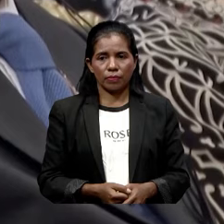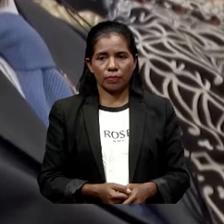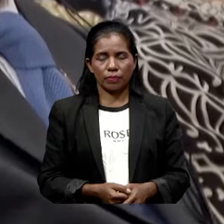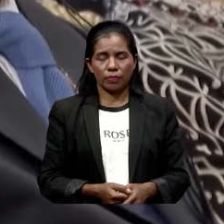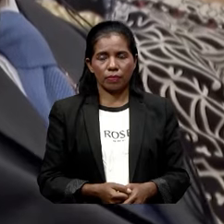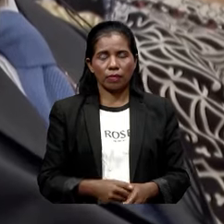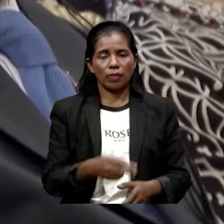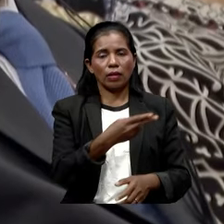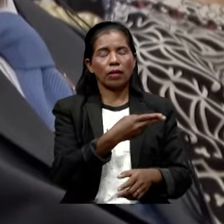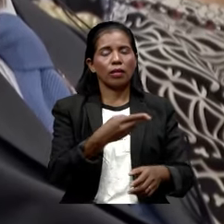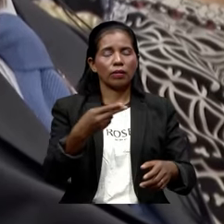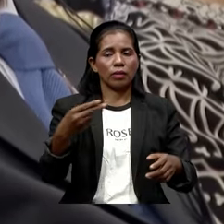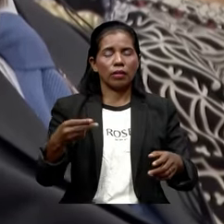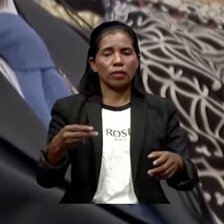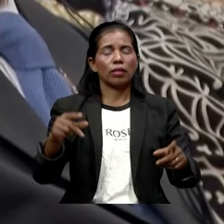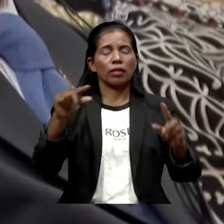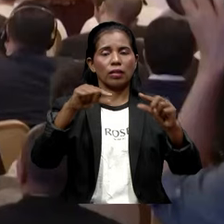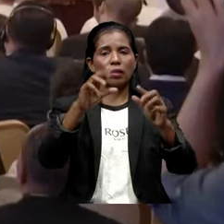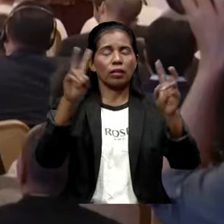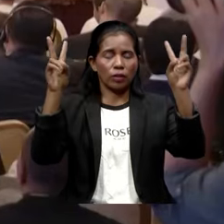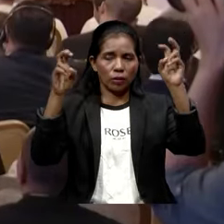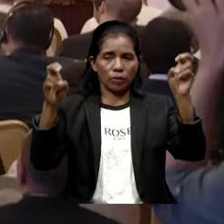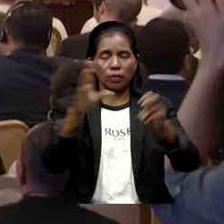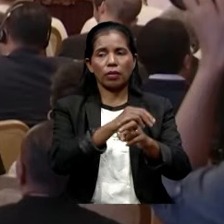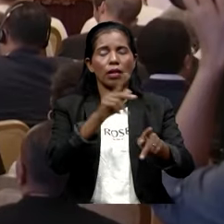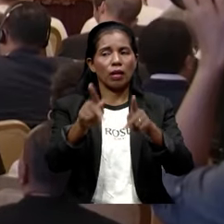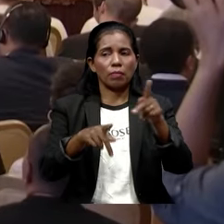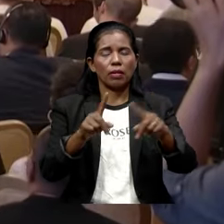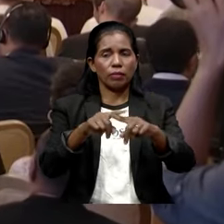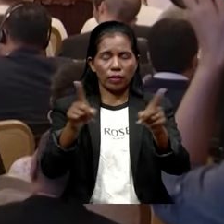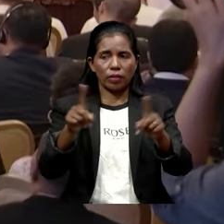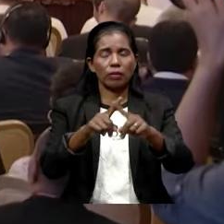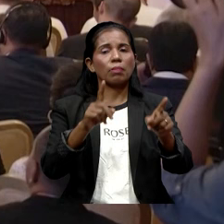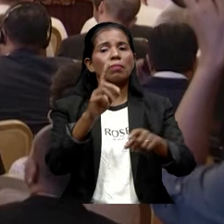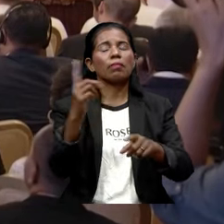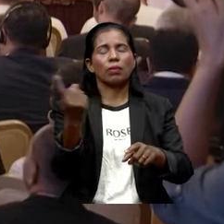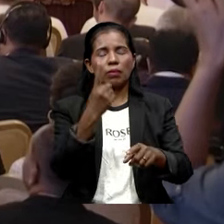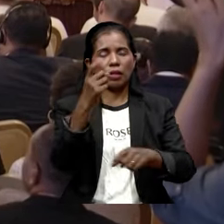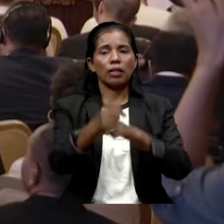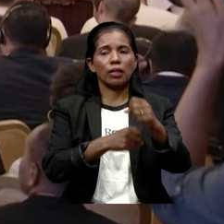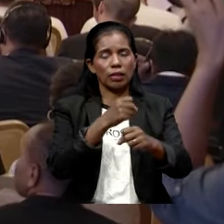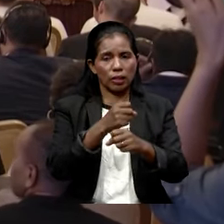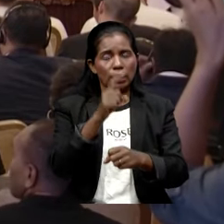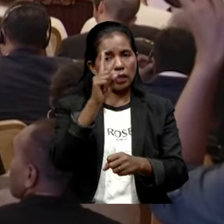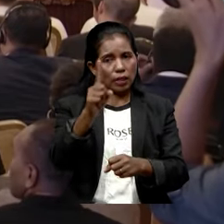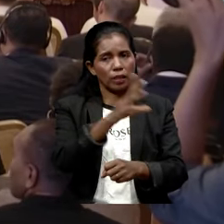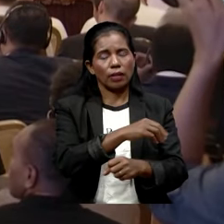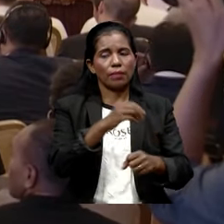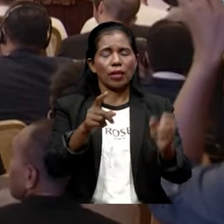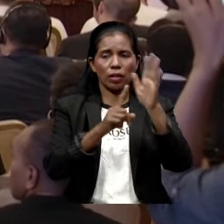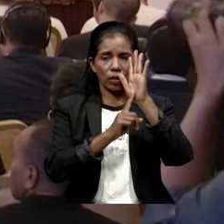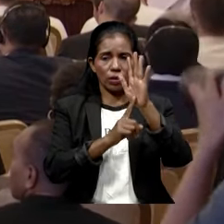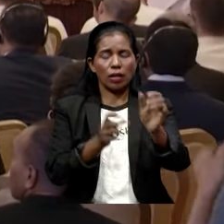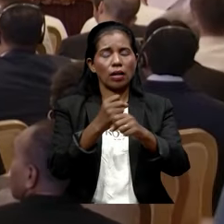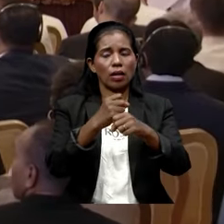Indonesia nel lema Bineka Tunggal Ika lebih signifika ema oi oin mai be ida deit realmente hatu du aspetu ida ne no